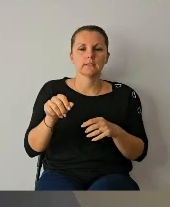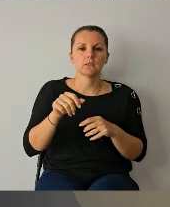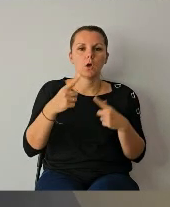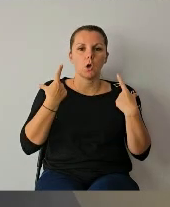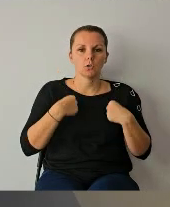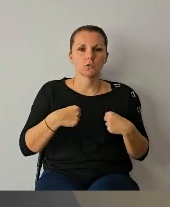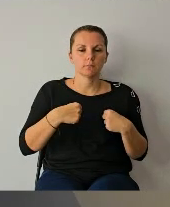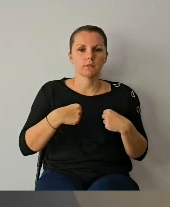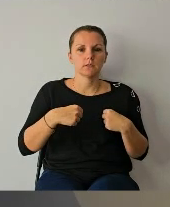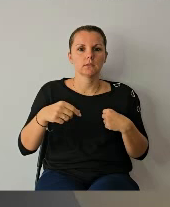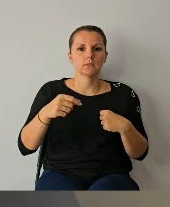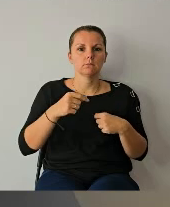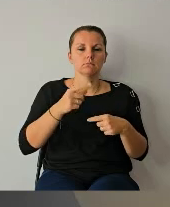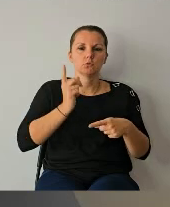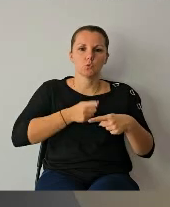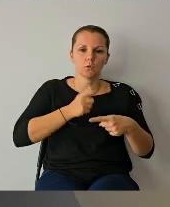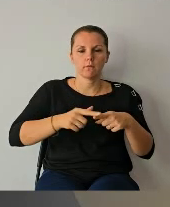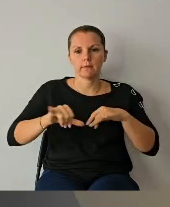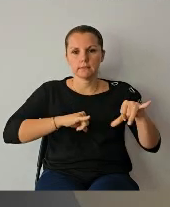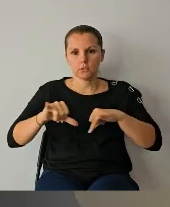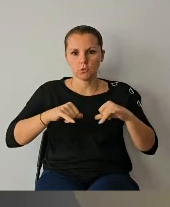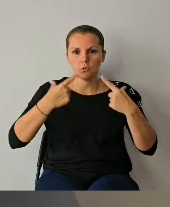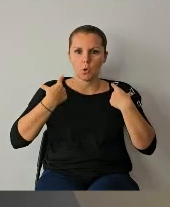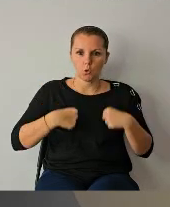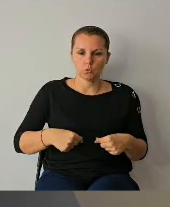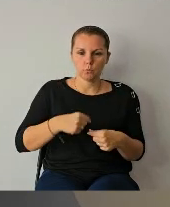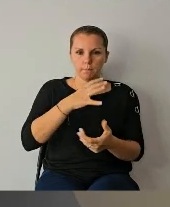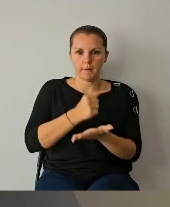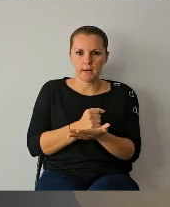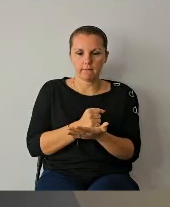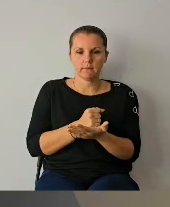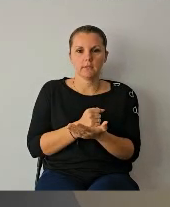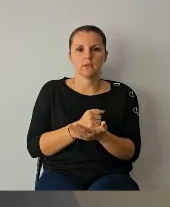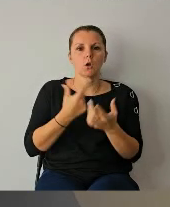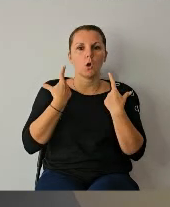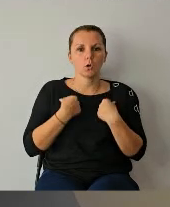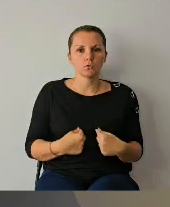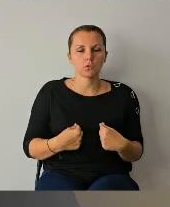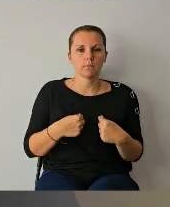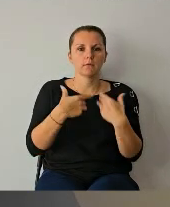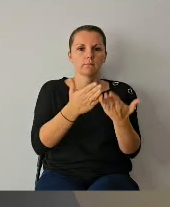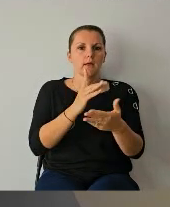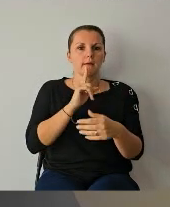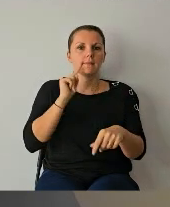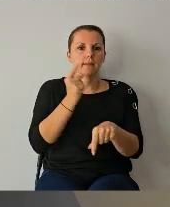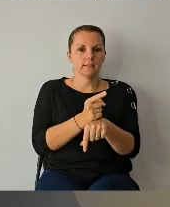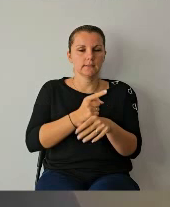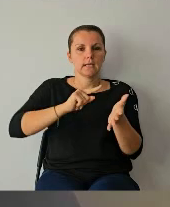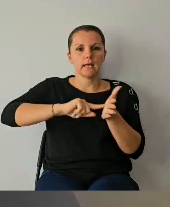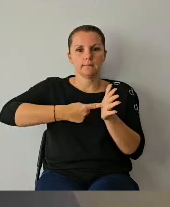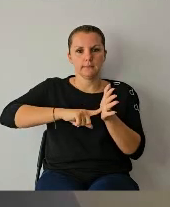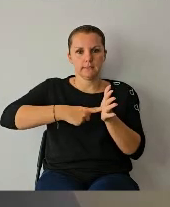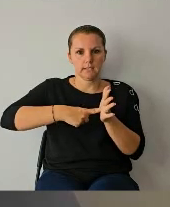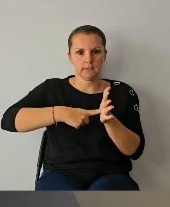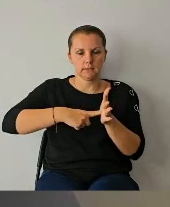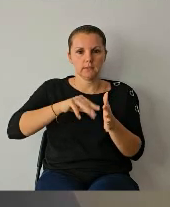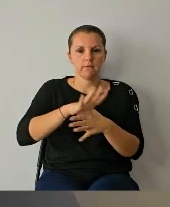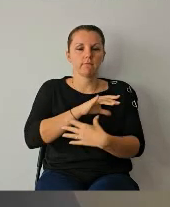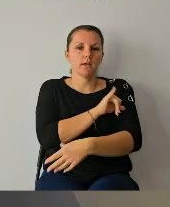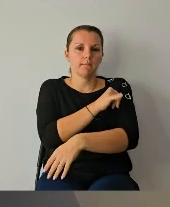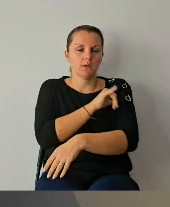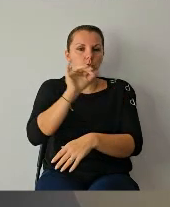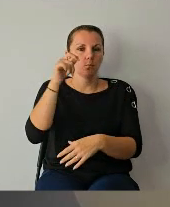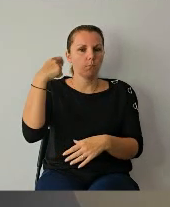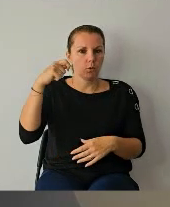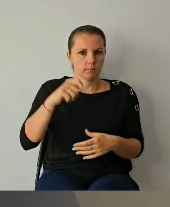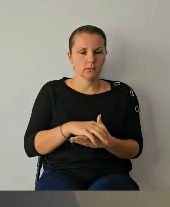oraz członkowie zarządów osób prawnych gminy Bogufała oraz osoby wydające decyzje administracyjne w imieniu burmistrza